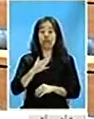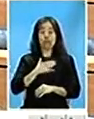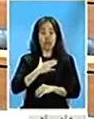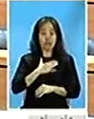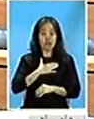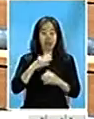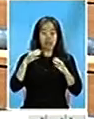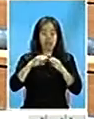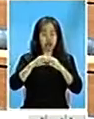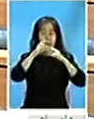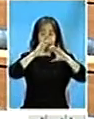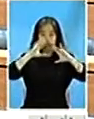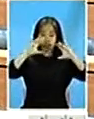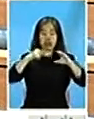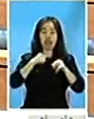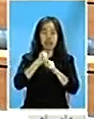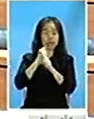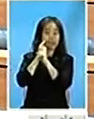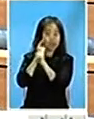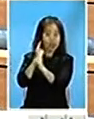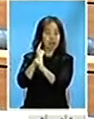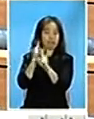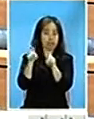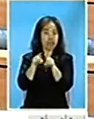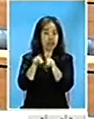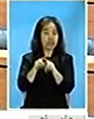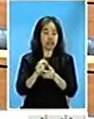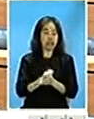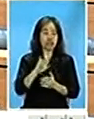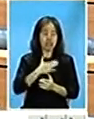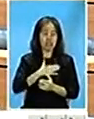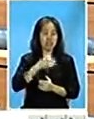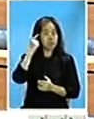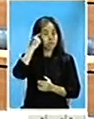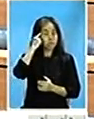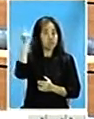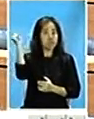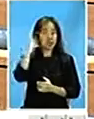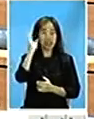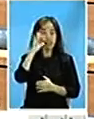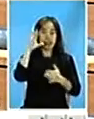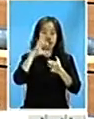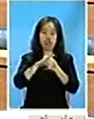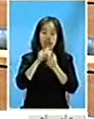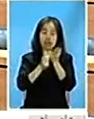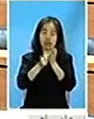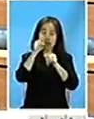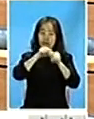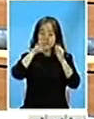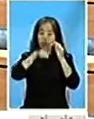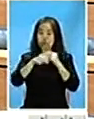ทางฝ่ายซีกรัฐบาลเราก็จะได้ปฏิบัติเยี่ยงกันคือเราจะไม่คำนึงถึงการปรับลดที่เป็นรายละเอีย